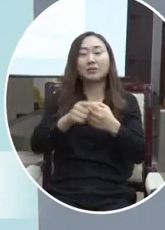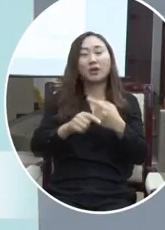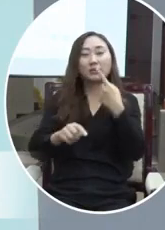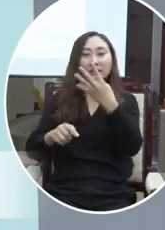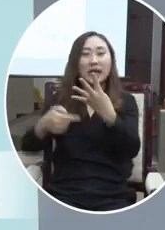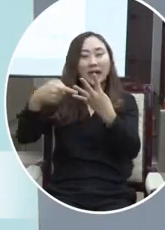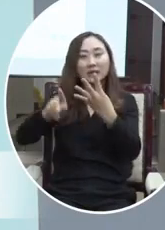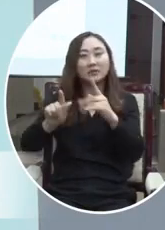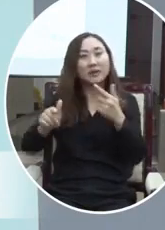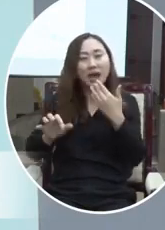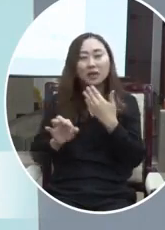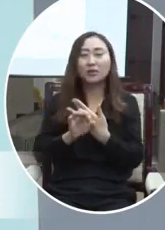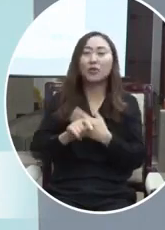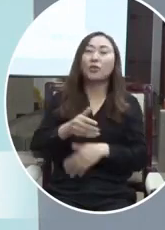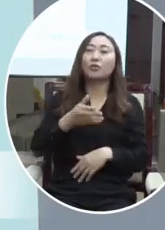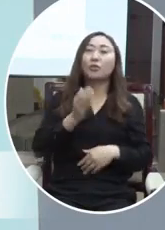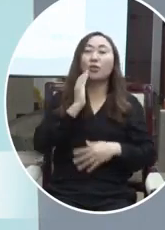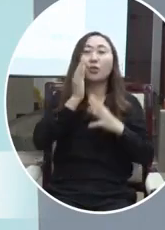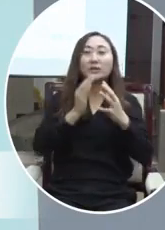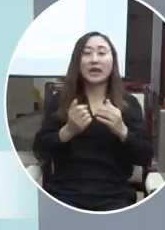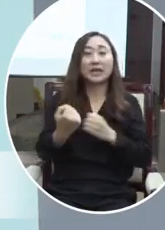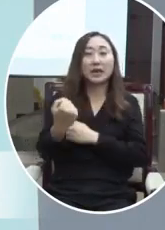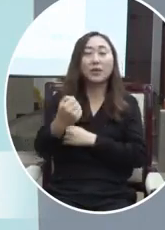국장급이 아닌 기존